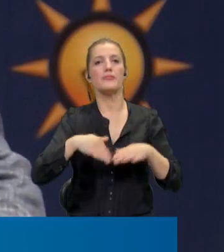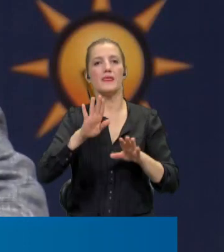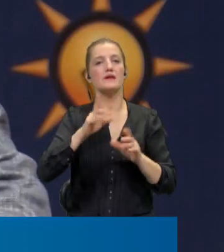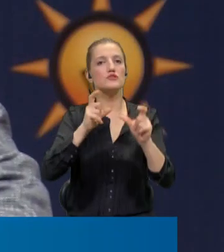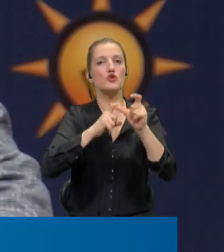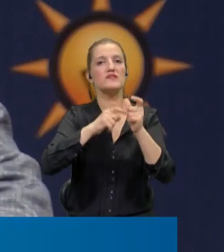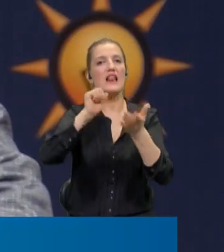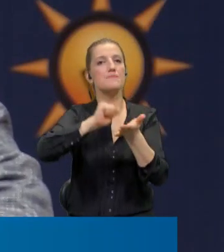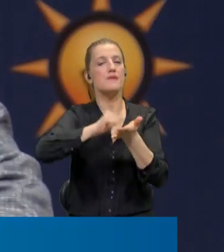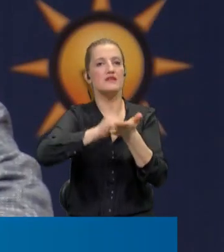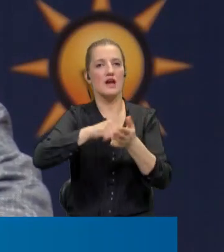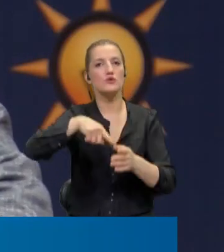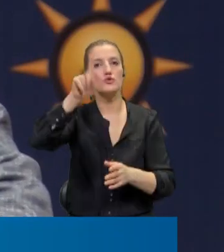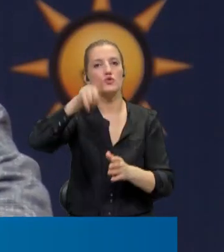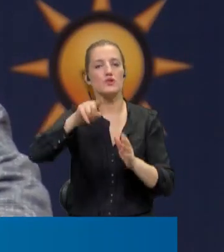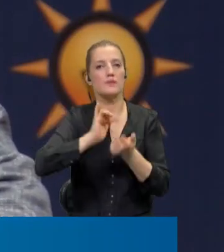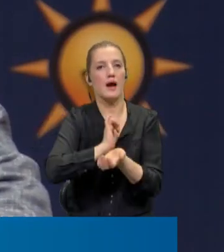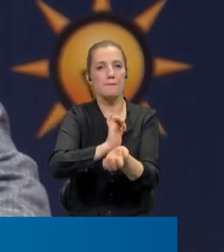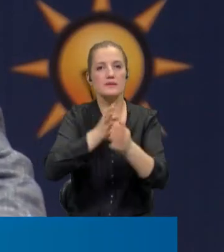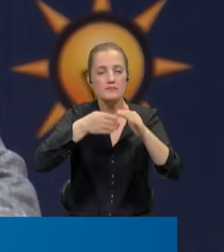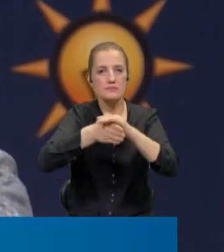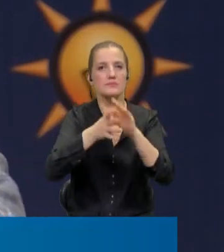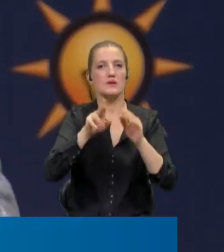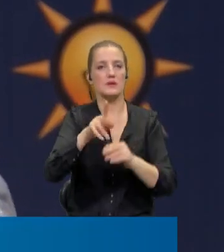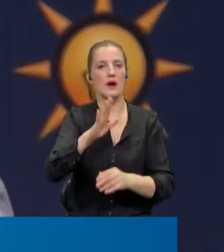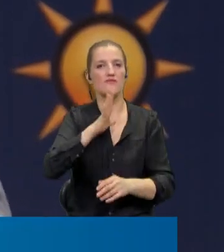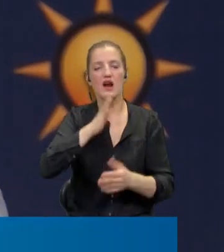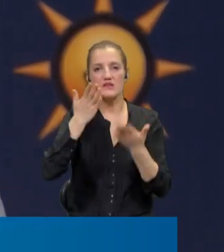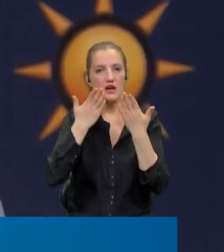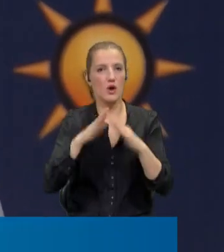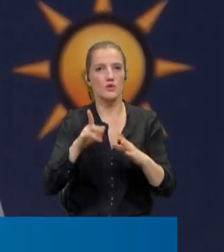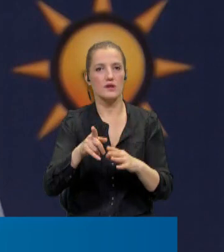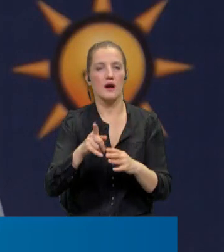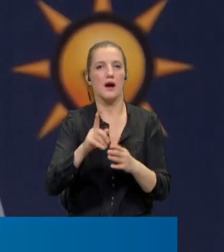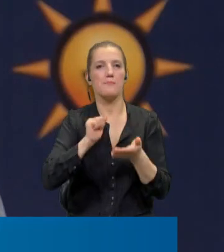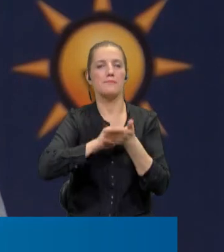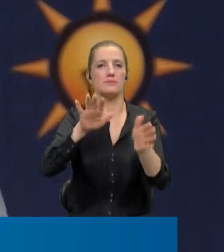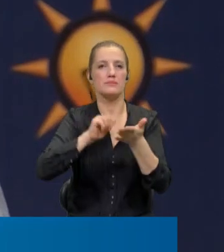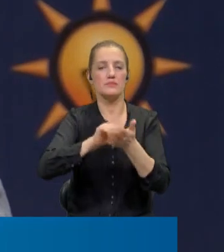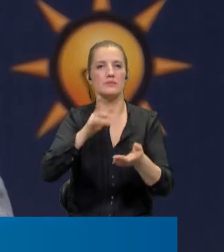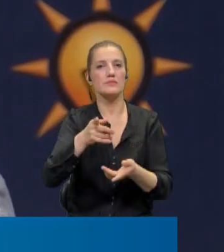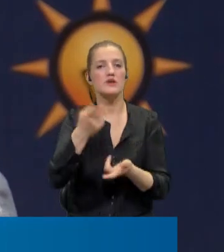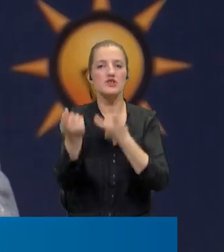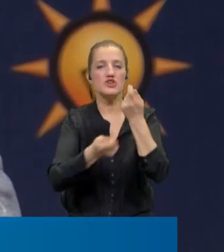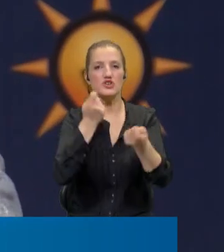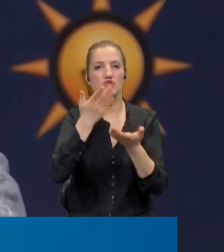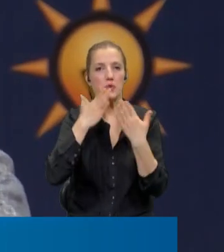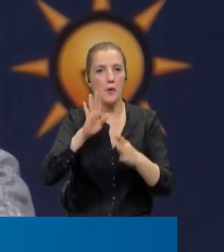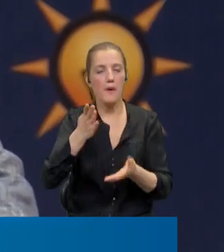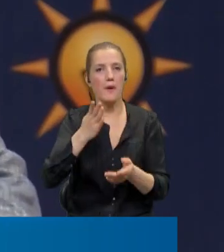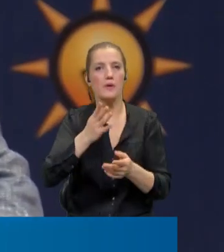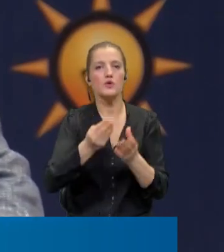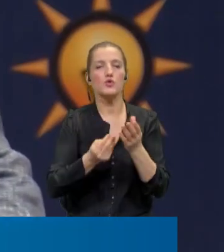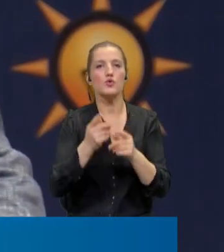sosyal medyanın gündemine hapsolmuş durumda Varsa yoksa magazin icraat yok Esenyurt